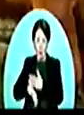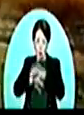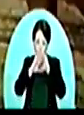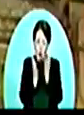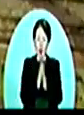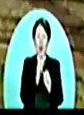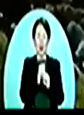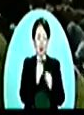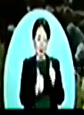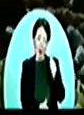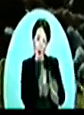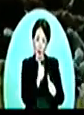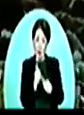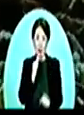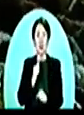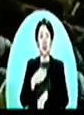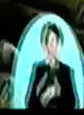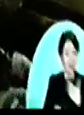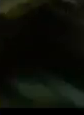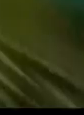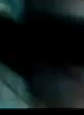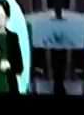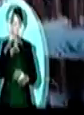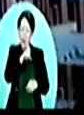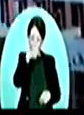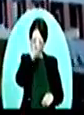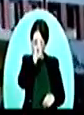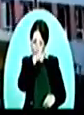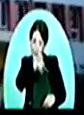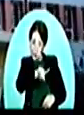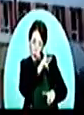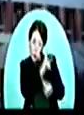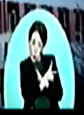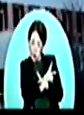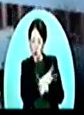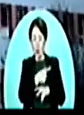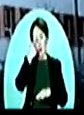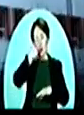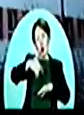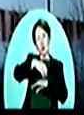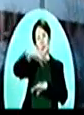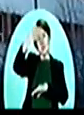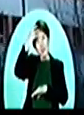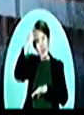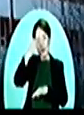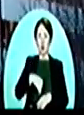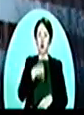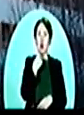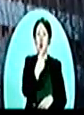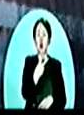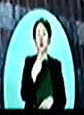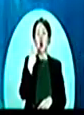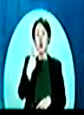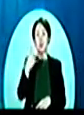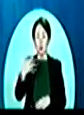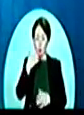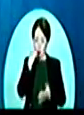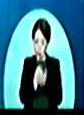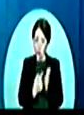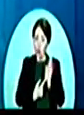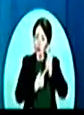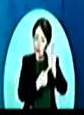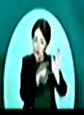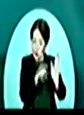амжилттай хэрэгжүүлэн ажиллаж байна. Мал амьтны эрүүл мэндийн тухай хууль, Монгол улсын засгийн газрын 225 дугаар